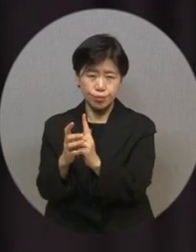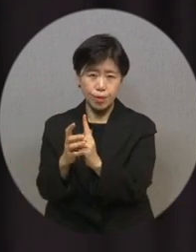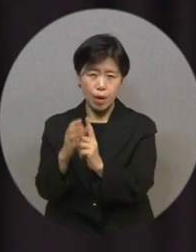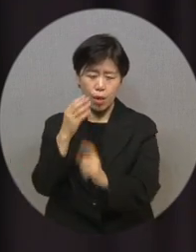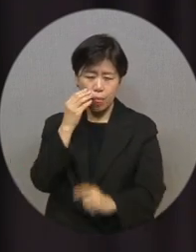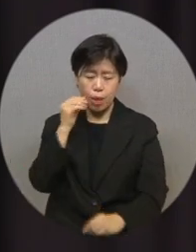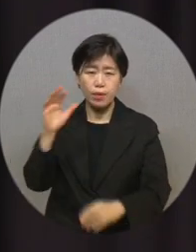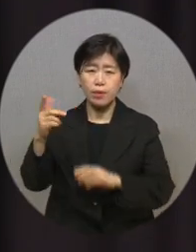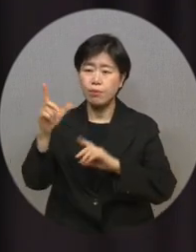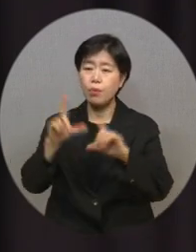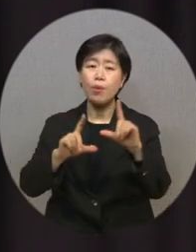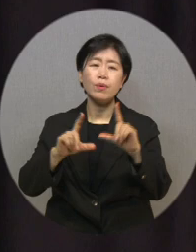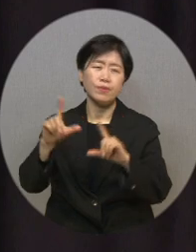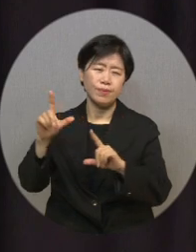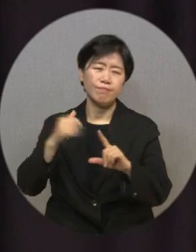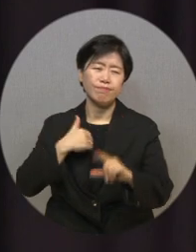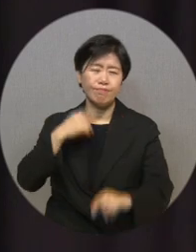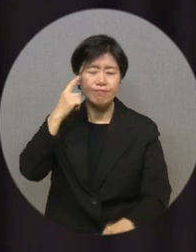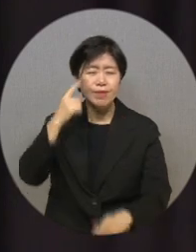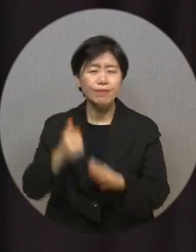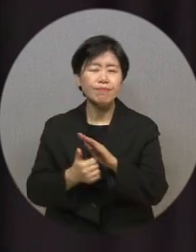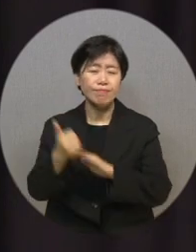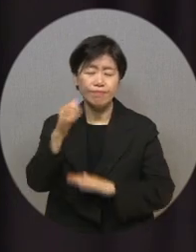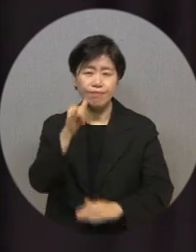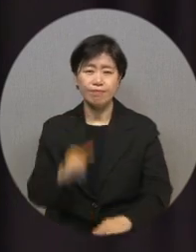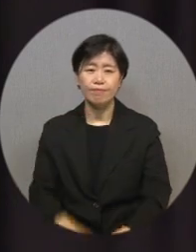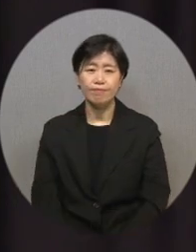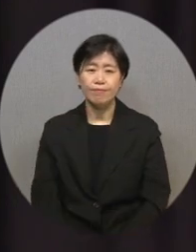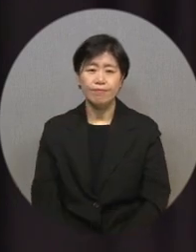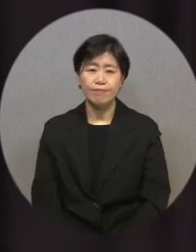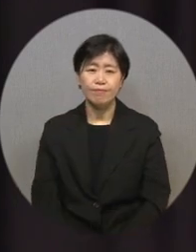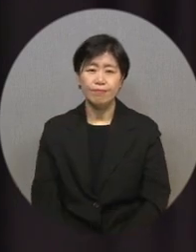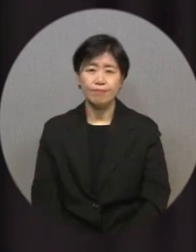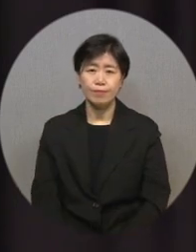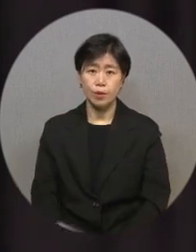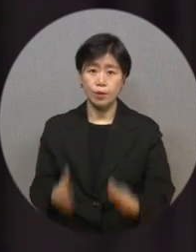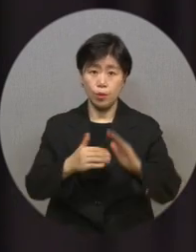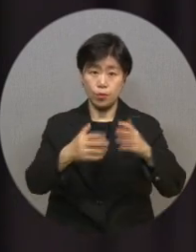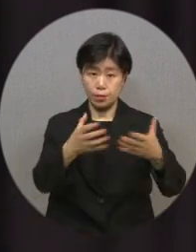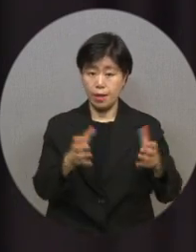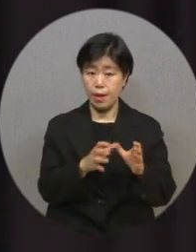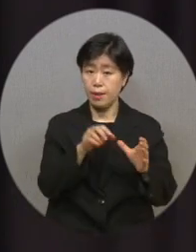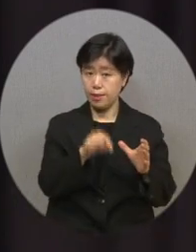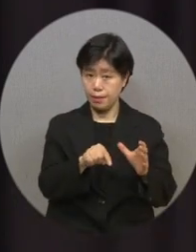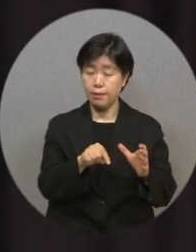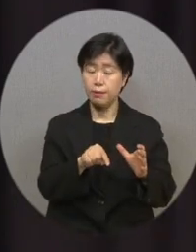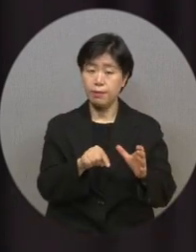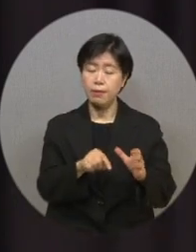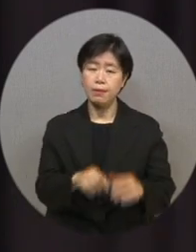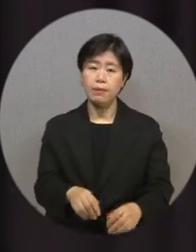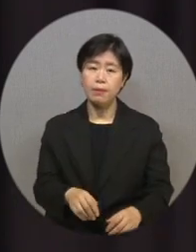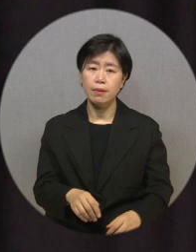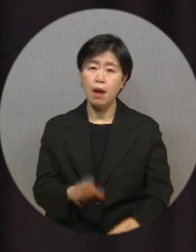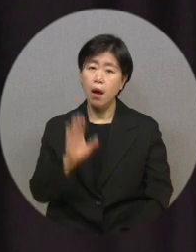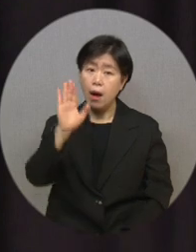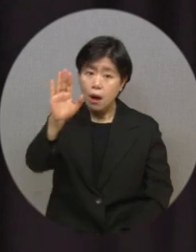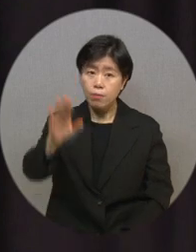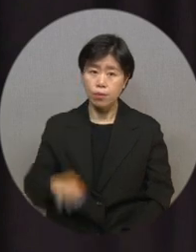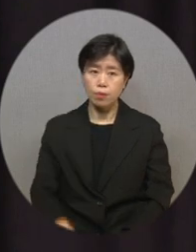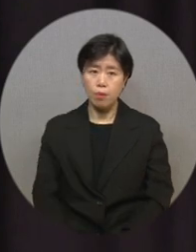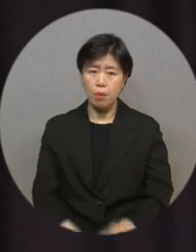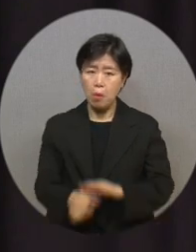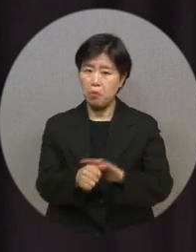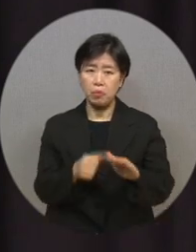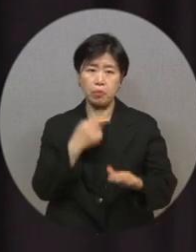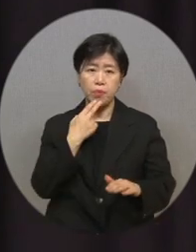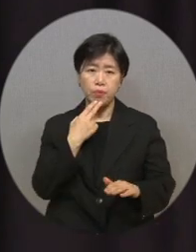가져보고 저도 공 의 그런 한 이론으로서 공단이 지속적으로 그런 역할들을 어 조금 후퇴하지 않고 정말